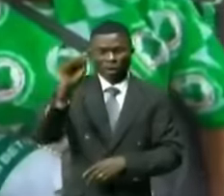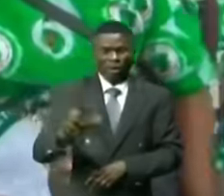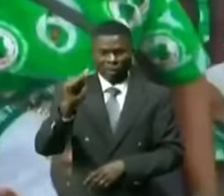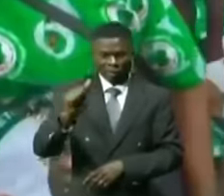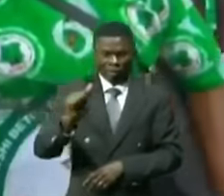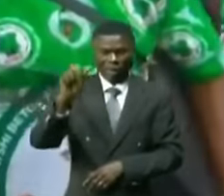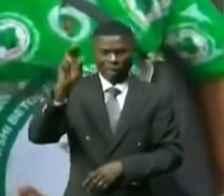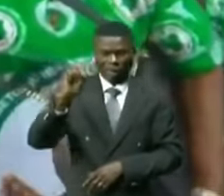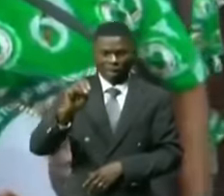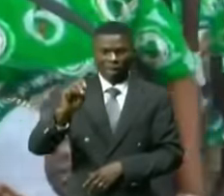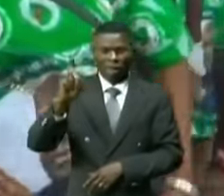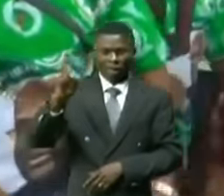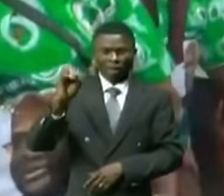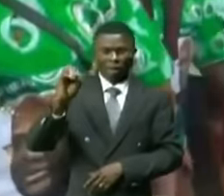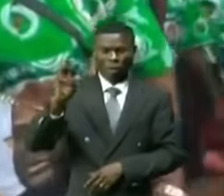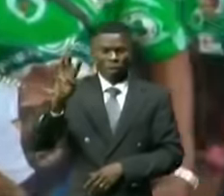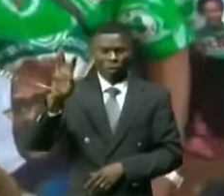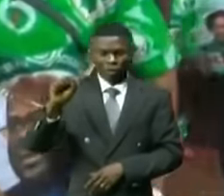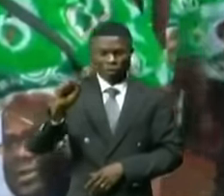c'est